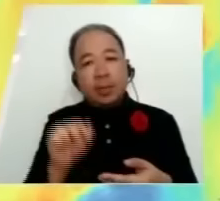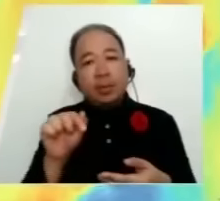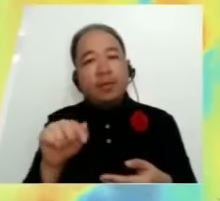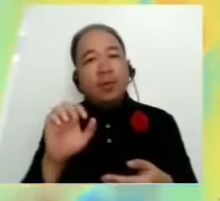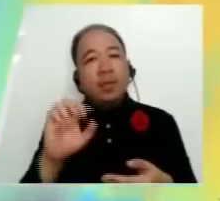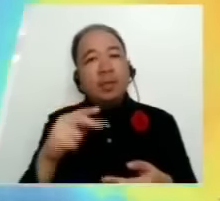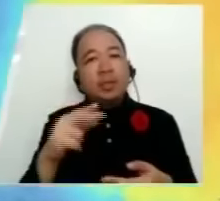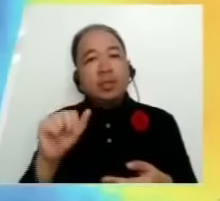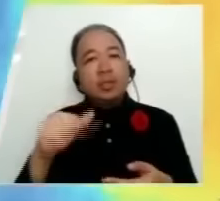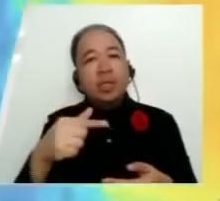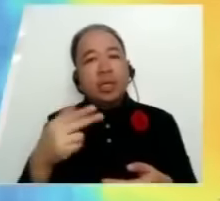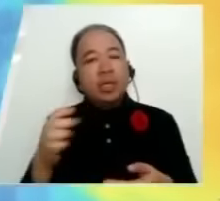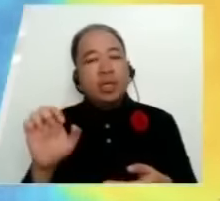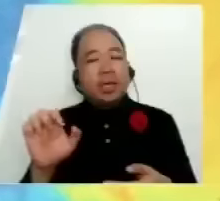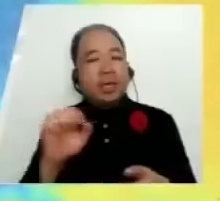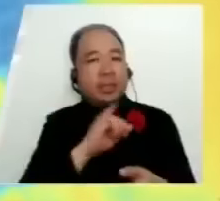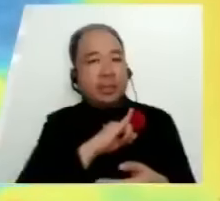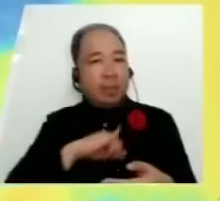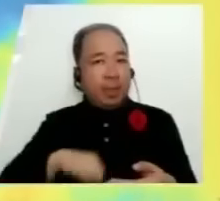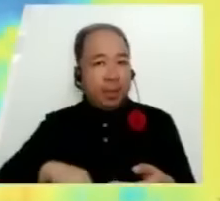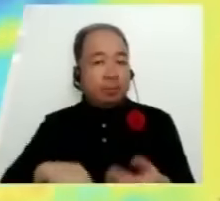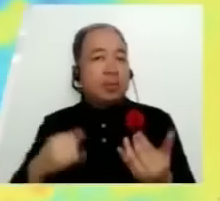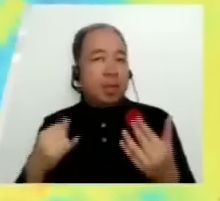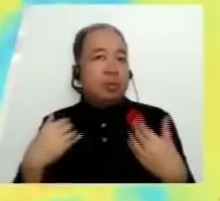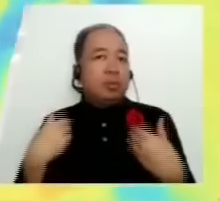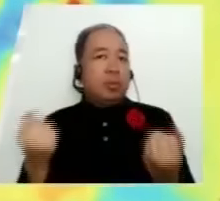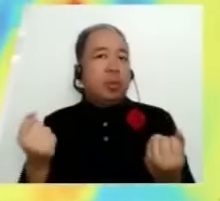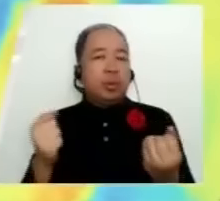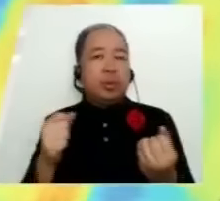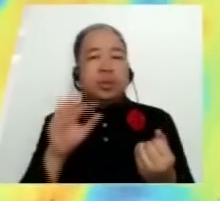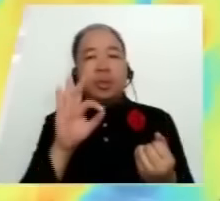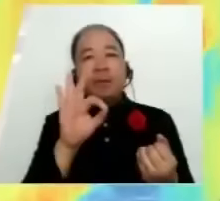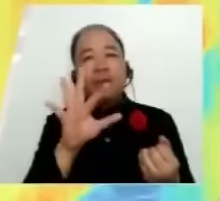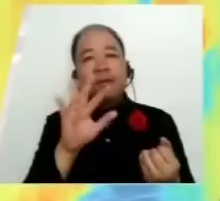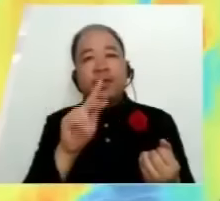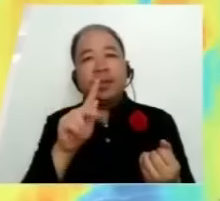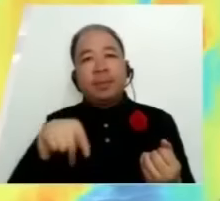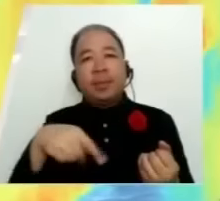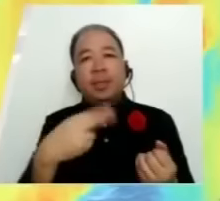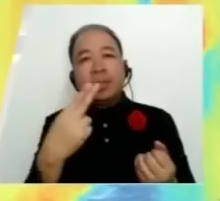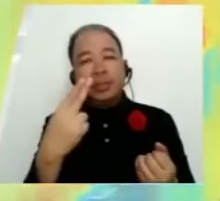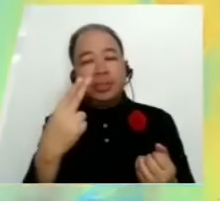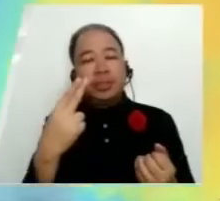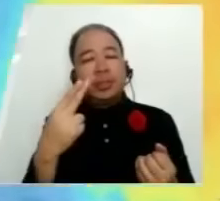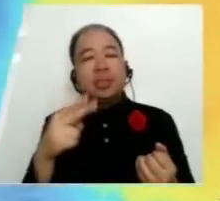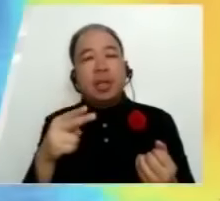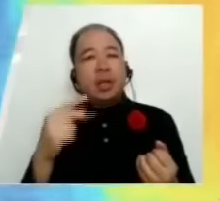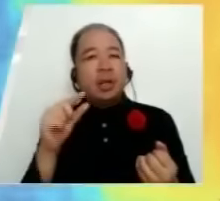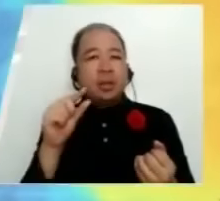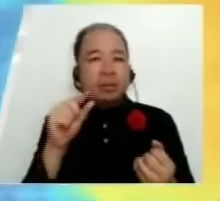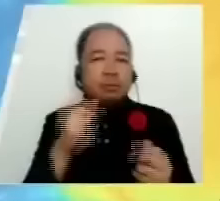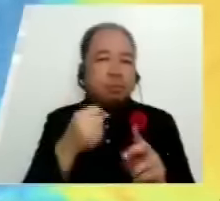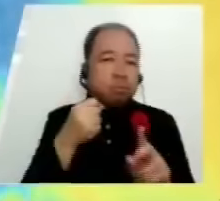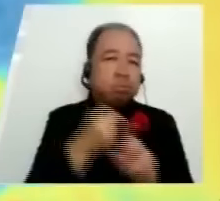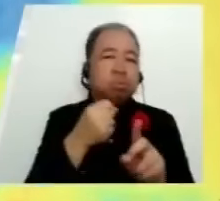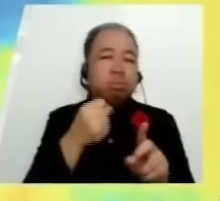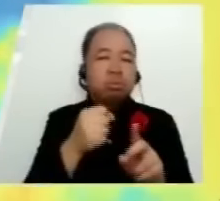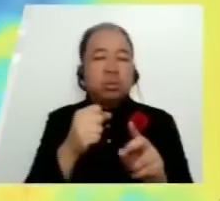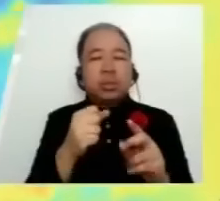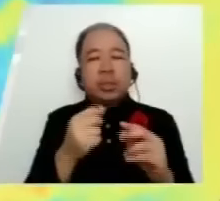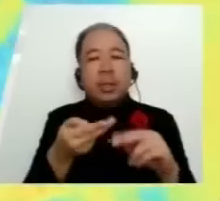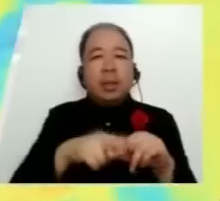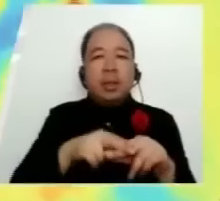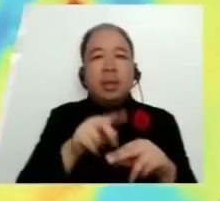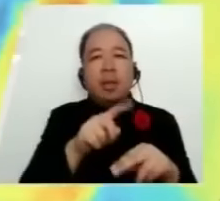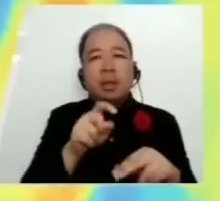Isabela. Taglay na po nito ngayon ang lakas ng hangin na 95 kilometers per hour at pagbugsong papalo naman ng 115 kilometers